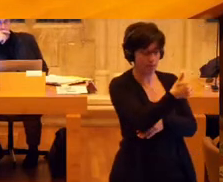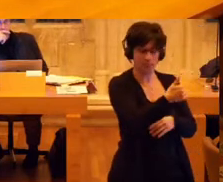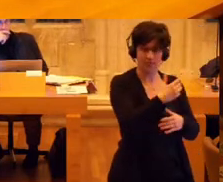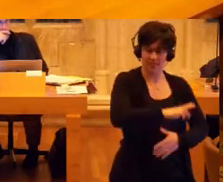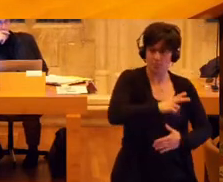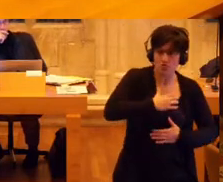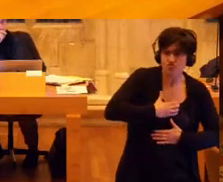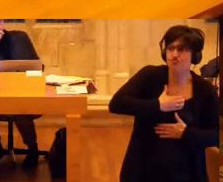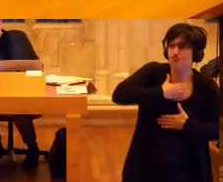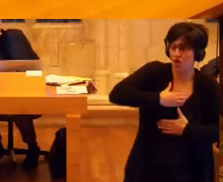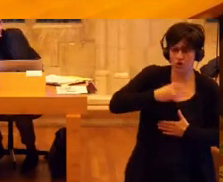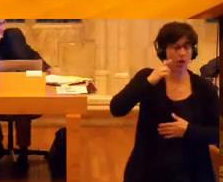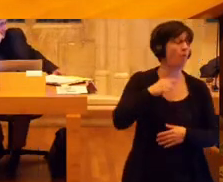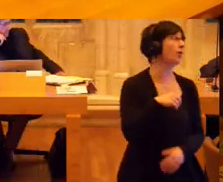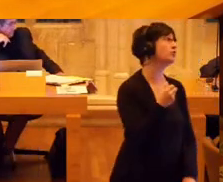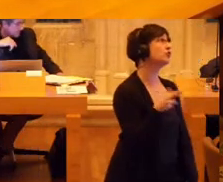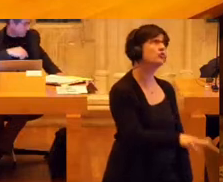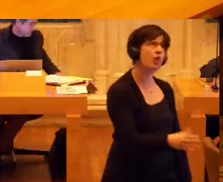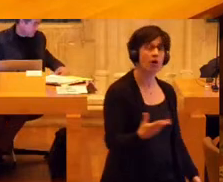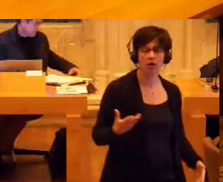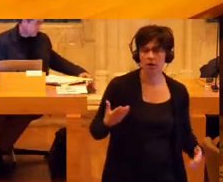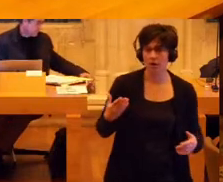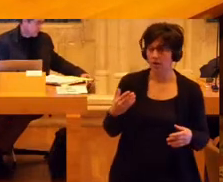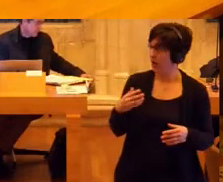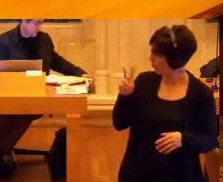été extrêmement choqués c'est sûr. De ne pas être...